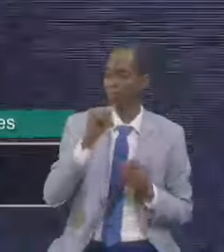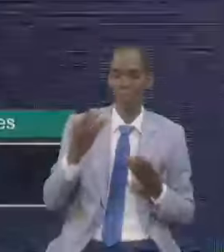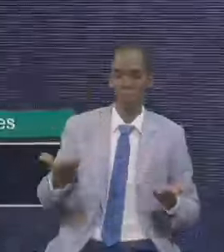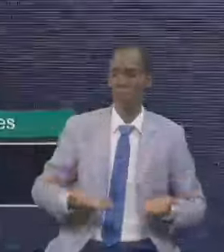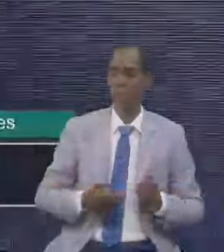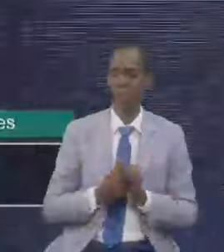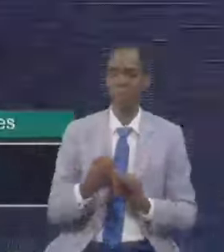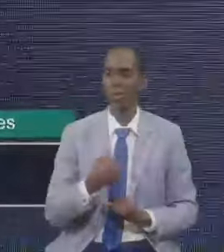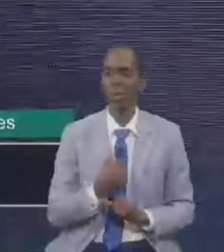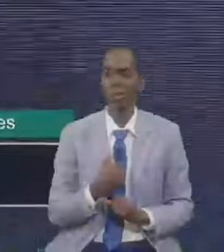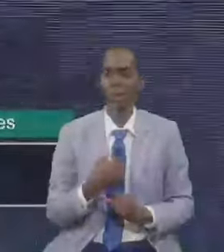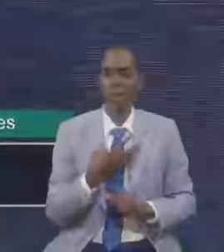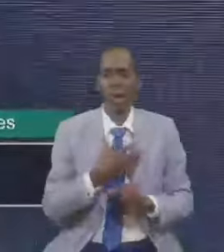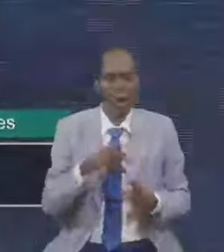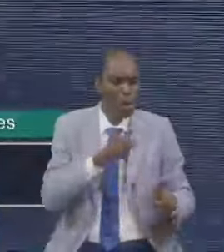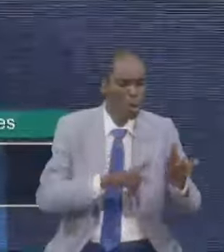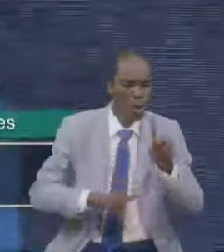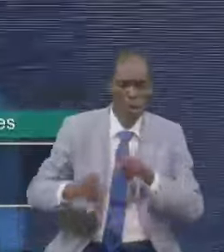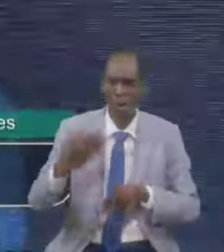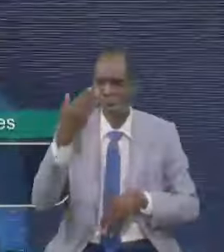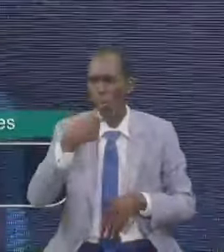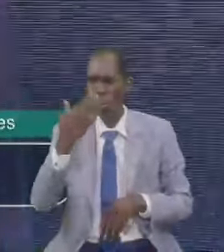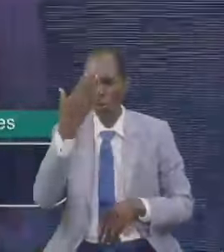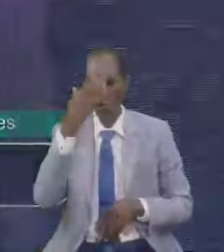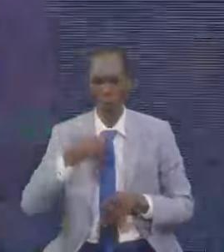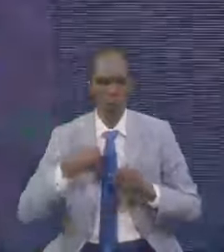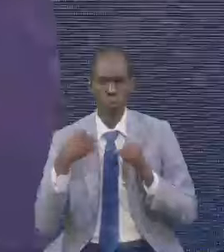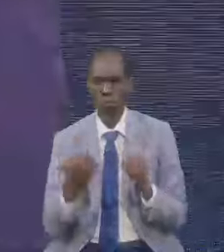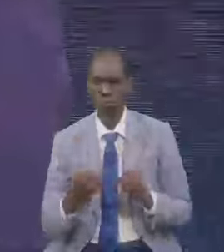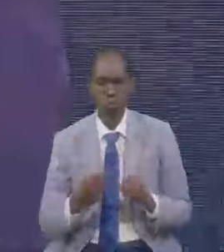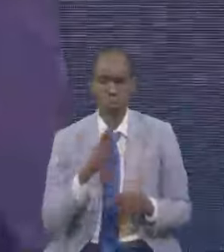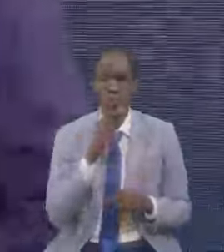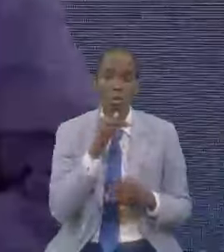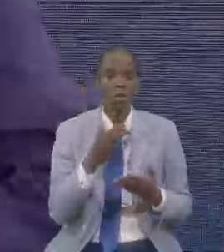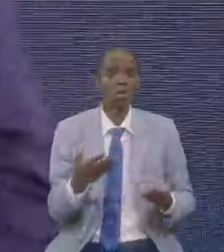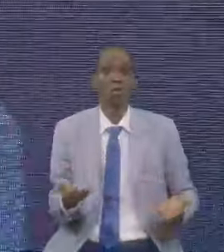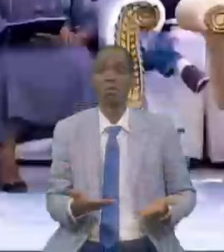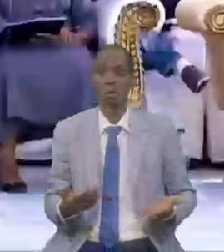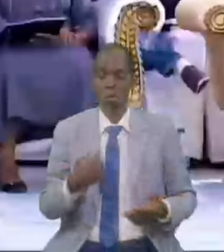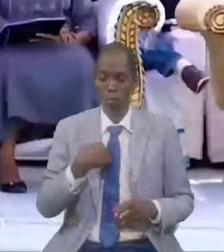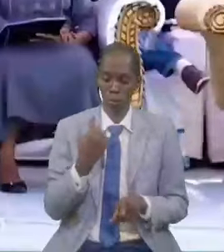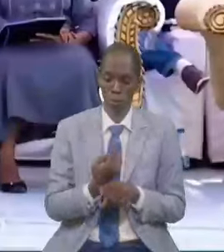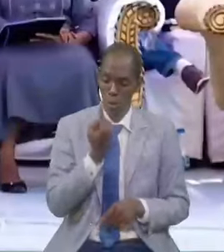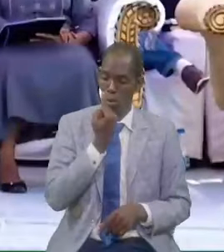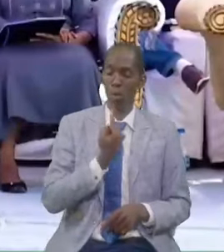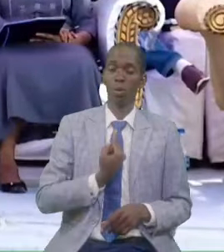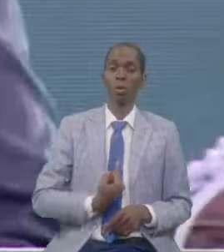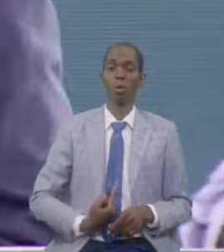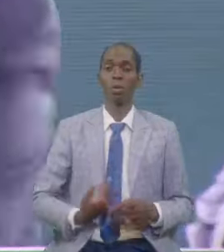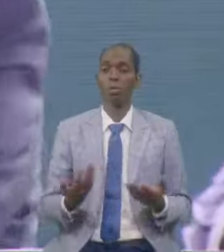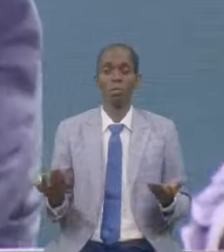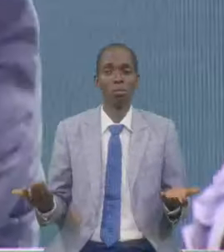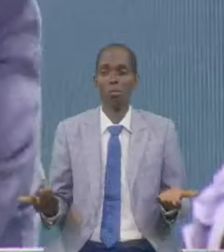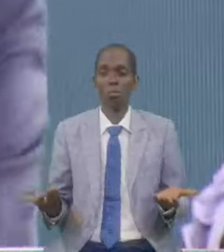The people who know me, they are not here. Nannu erigina vaaru evaru ikkada leru. All alone by myself. Nenu ontariga unnanu. And